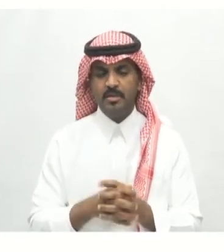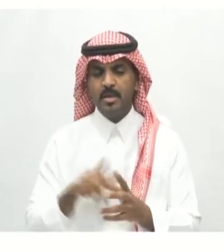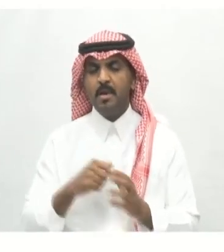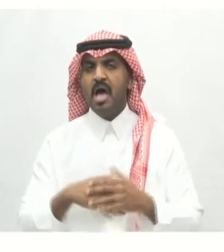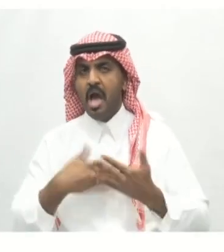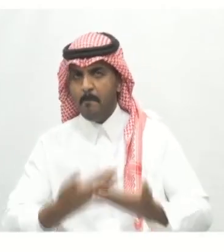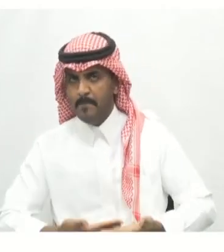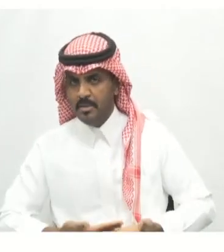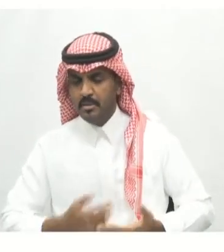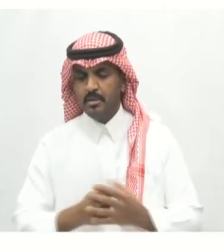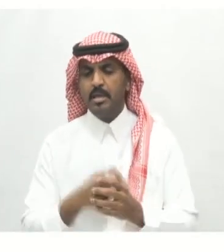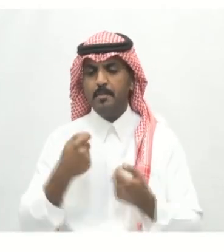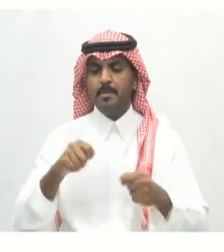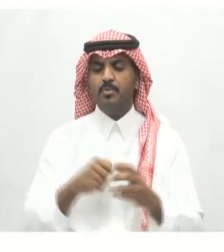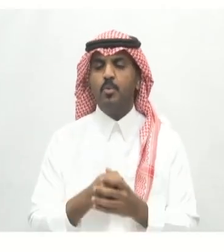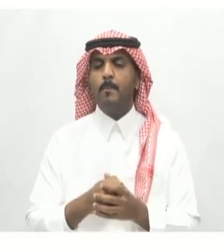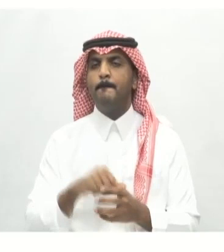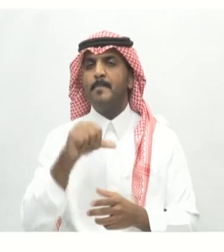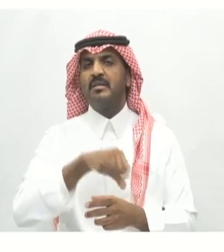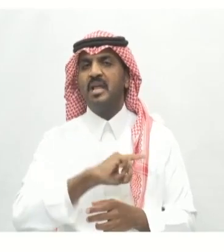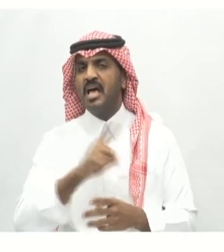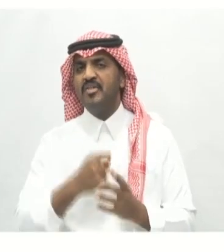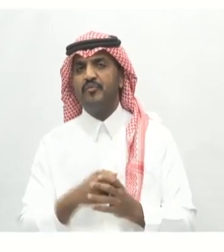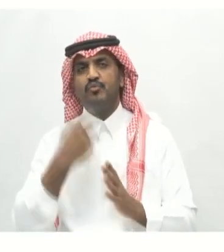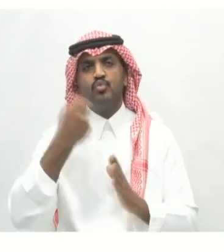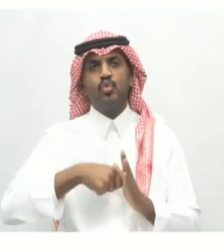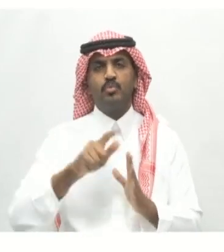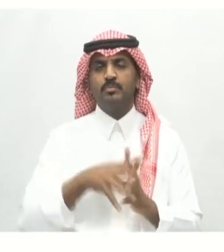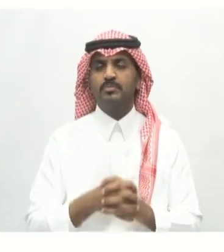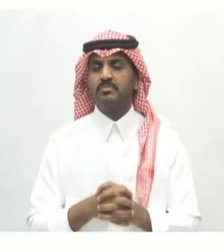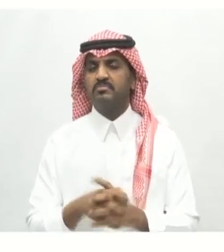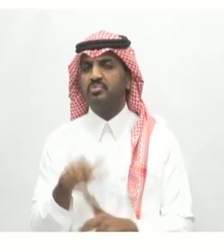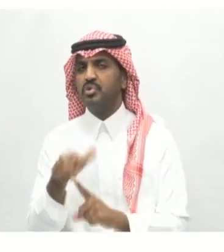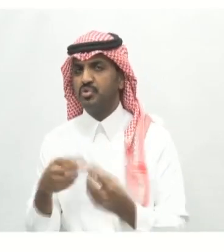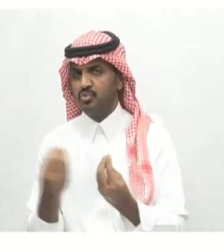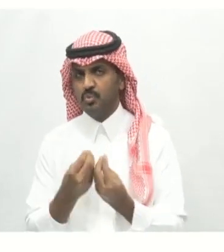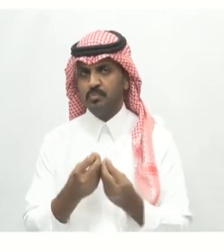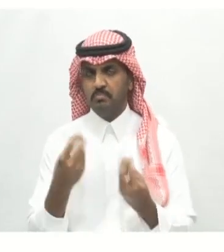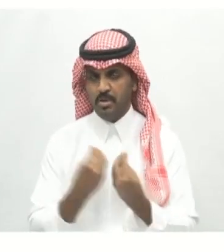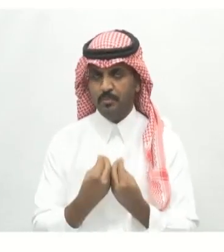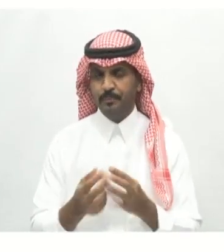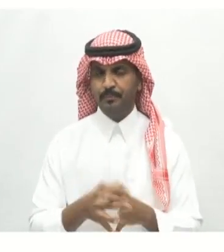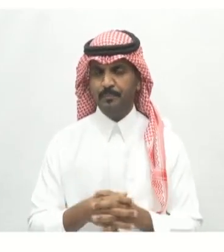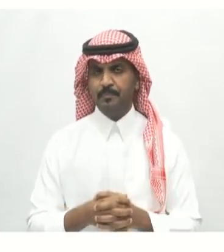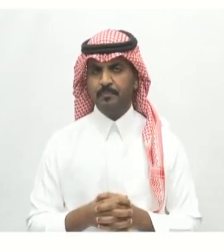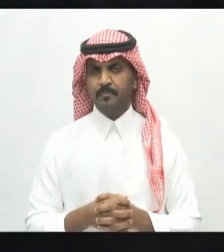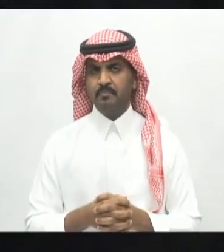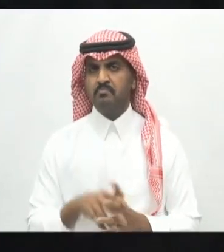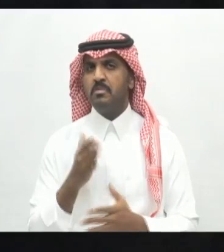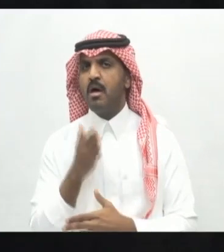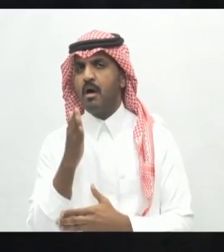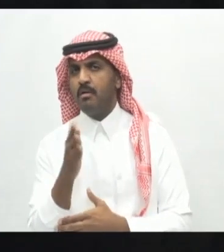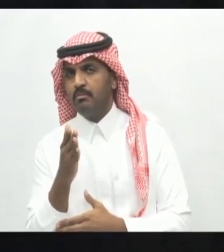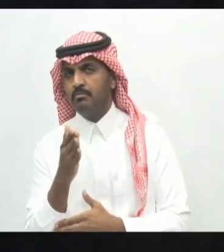حملا كان البيع باطلا لا تنفذ احكامه شخص عندهم مثلا ناقه